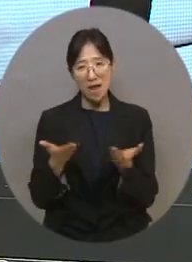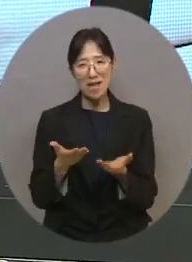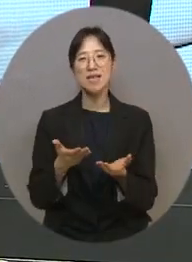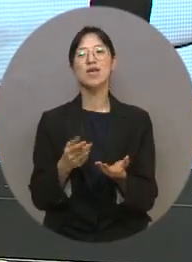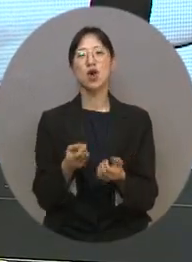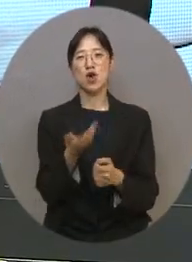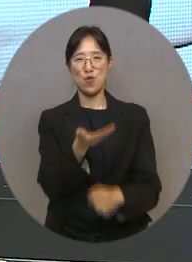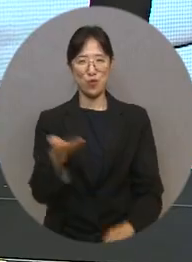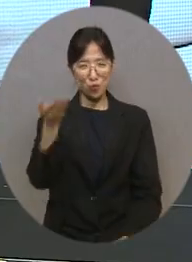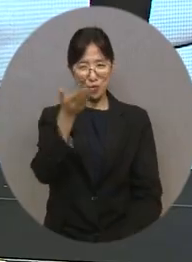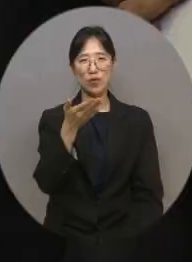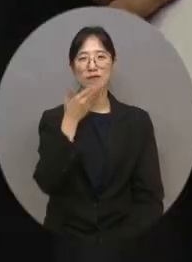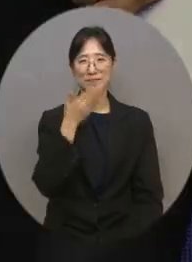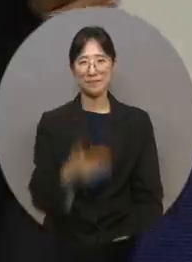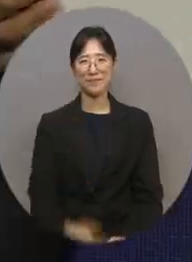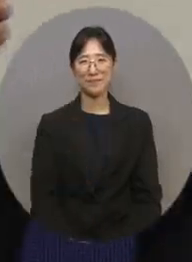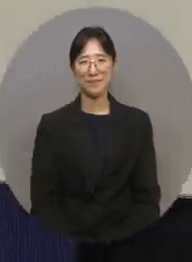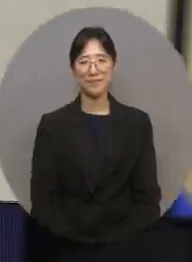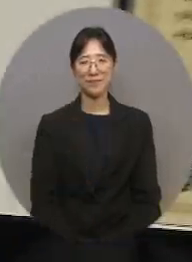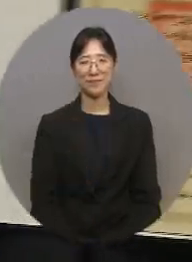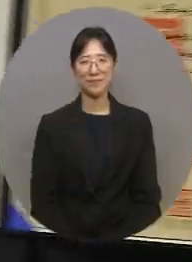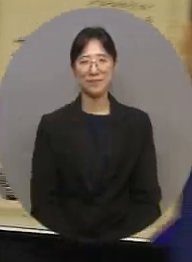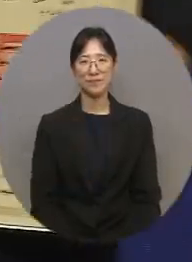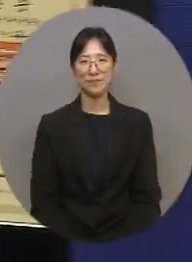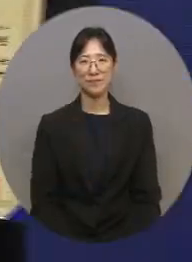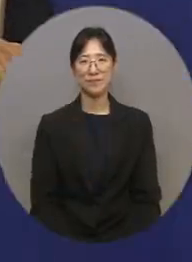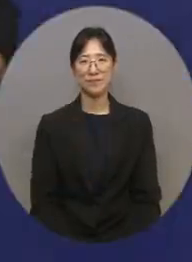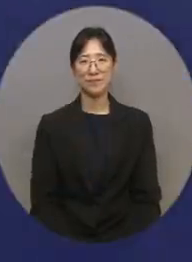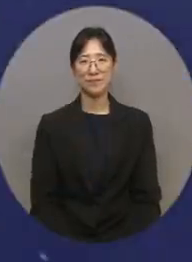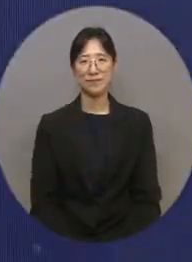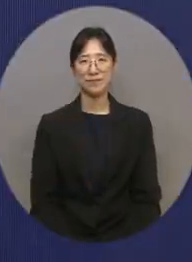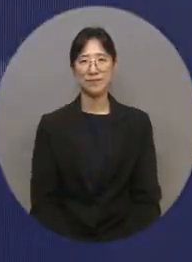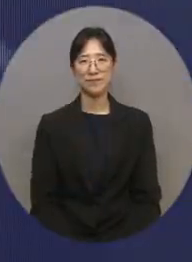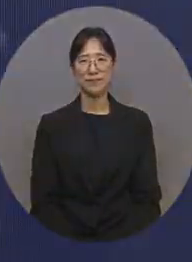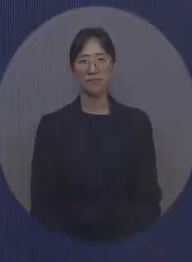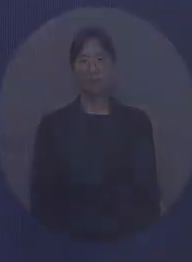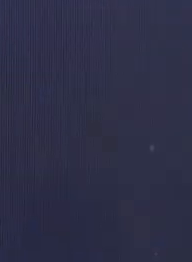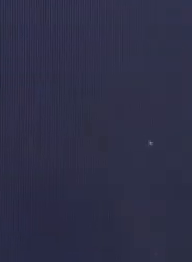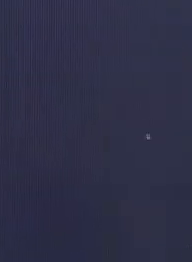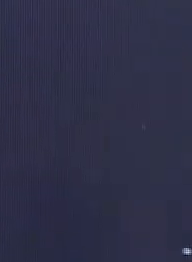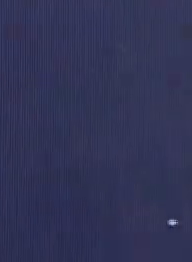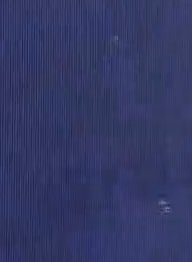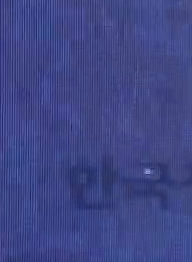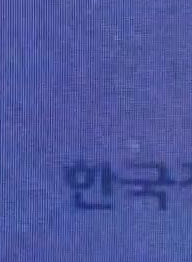높아지는 성과를 보이기도 했습니다. 복지TV 뉴스 정유정입니다.